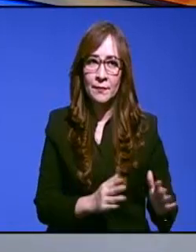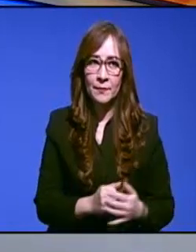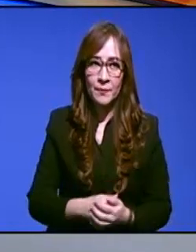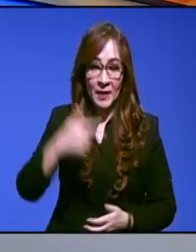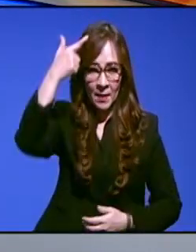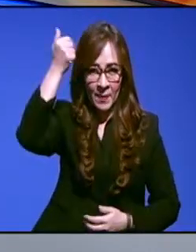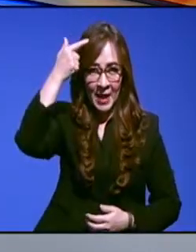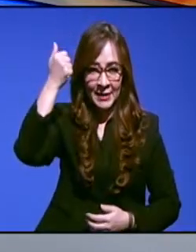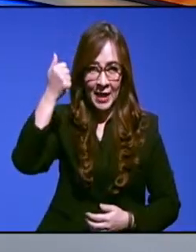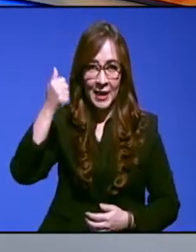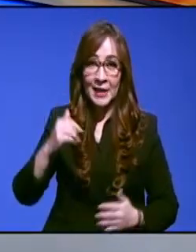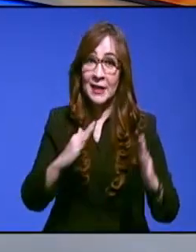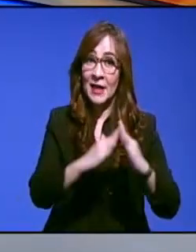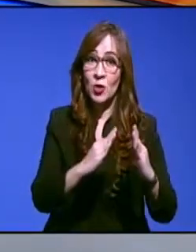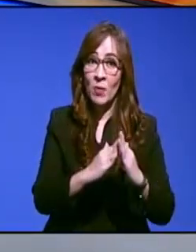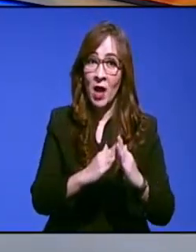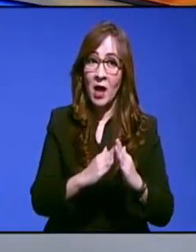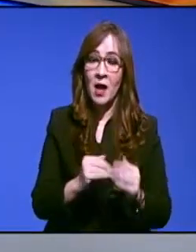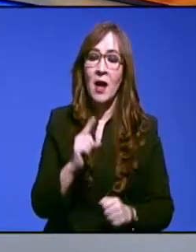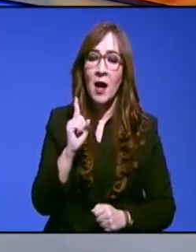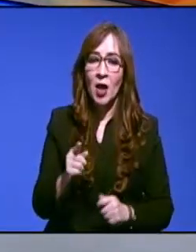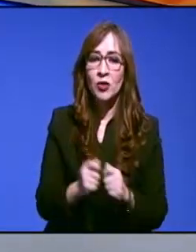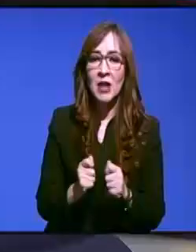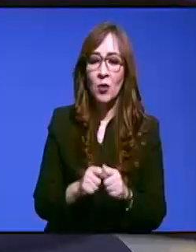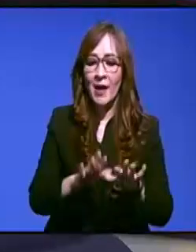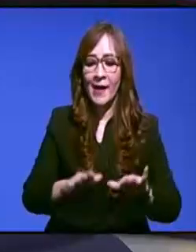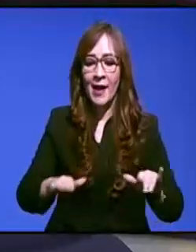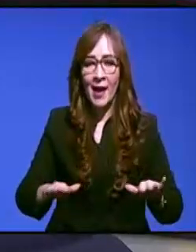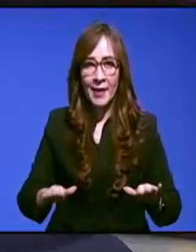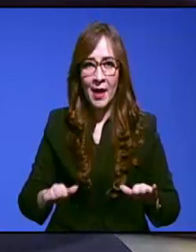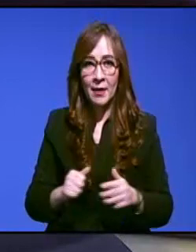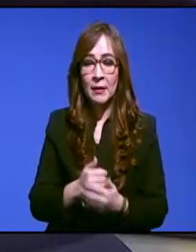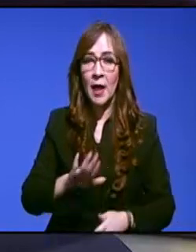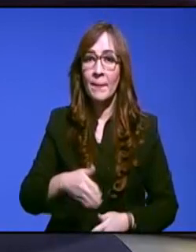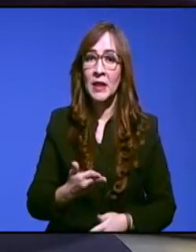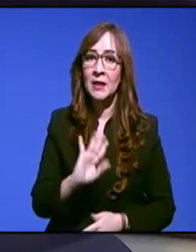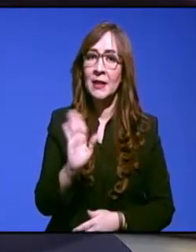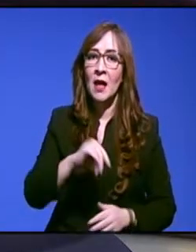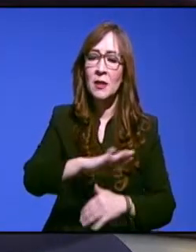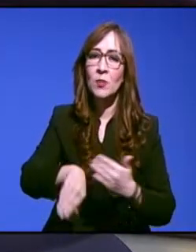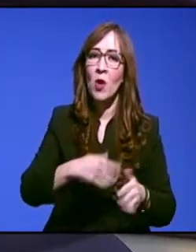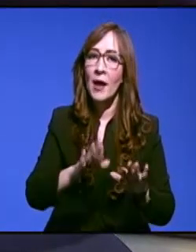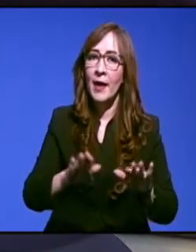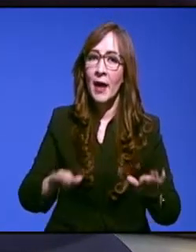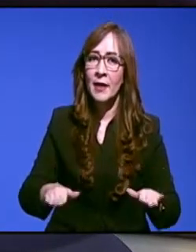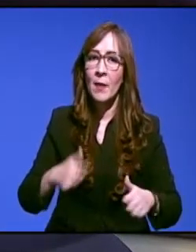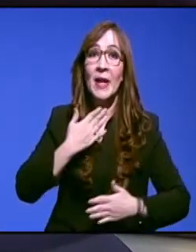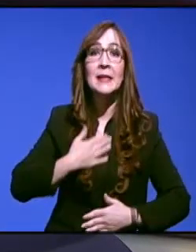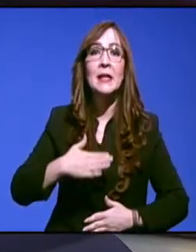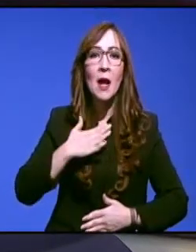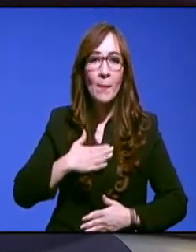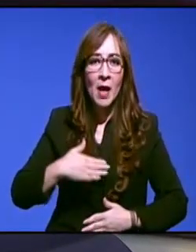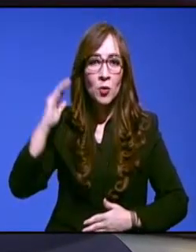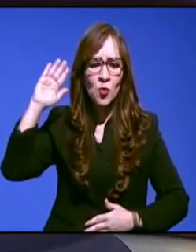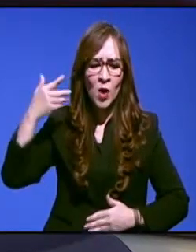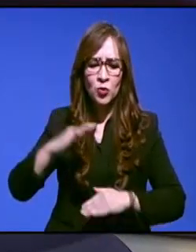Belajar daring di rumah harus ditempuh siswa saat pandemi belum mereda. Namun tidak semua siswa bisa merasa nyaman ketika menjalani proses belajar.